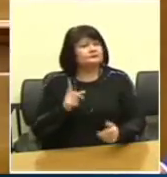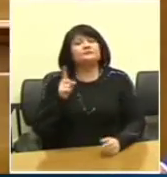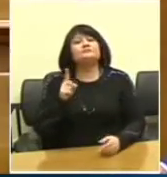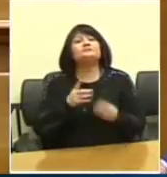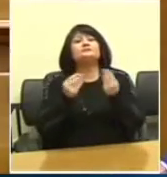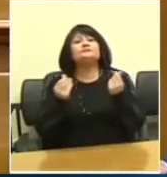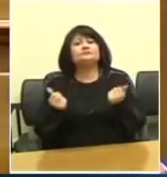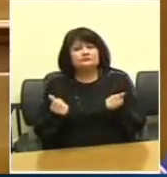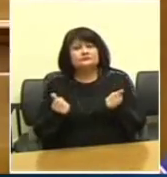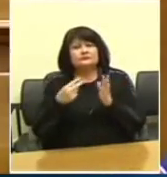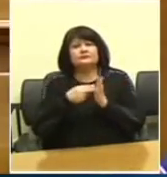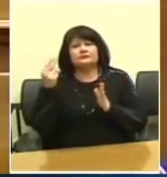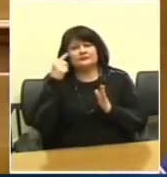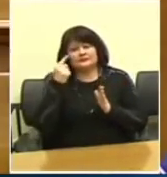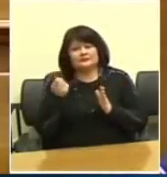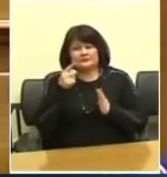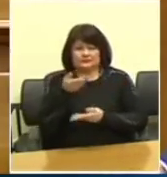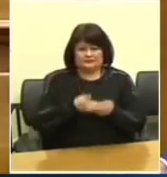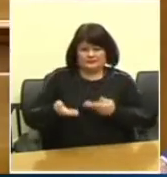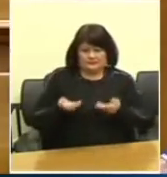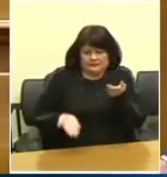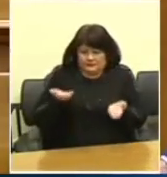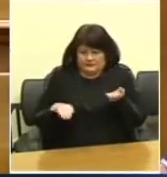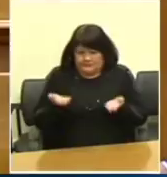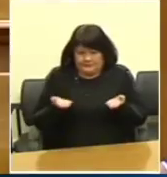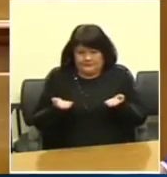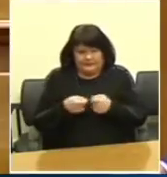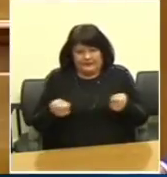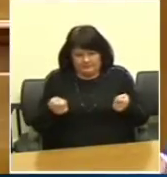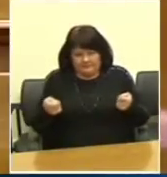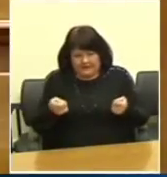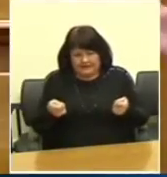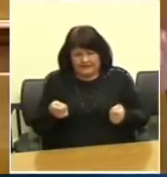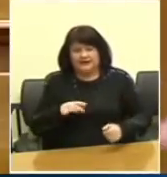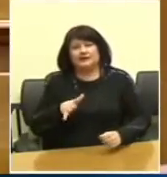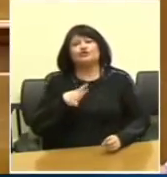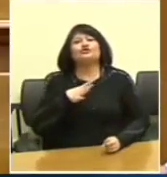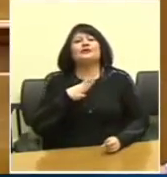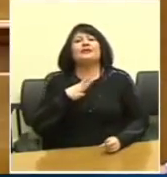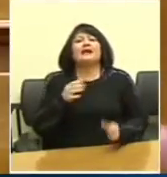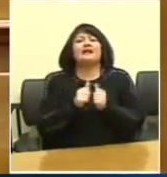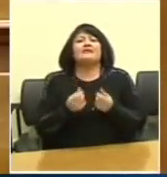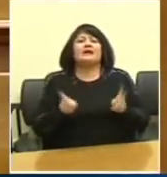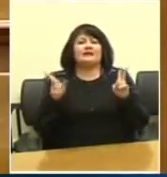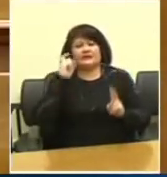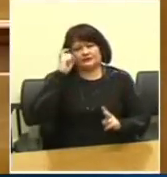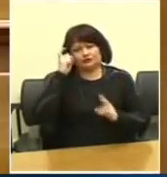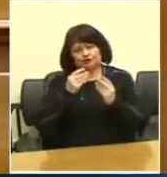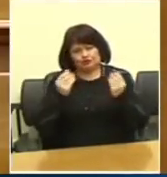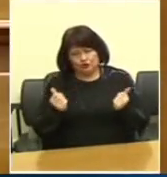θεσμικών αντίβαρων, όπως πιθανώς θέλει η φιλελεύθερη σκέψη, αλλά μέσω